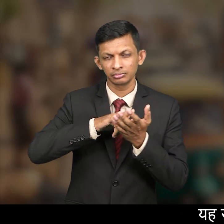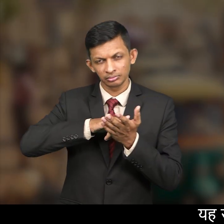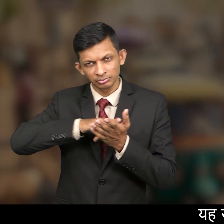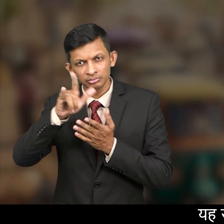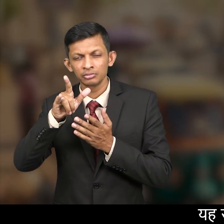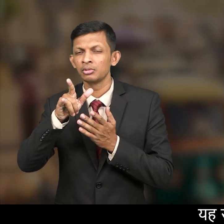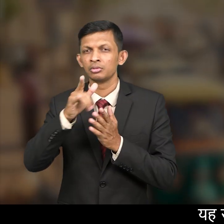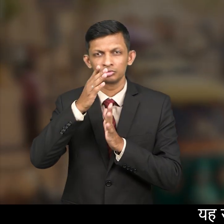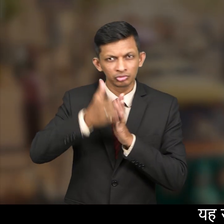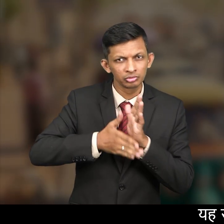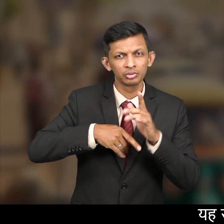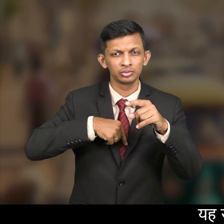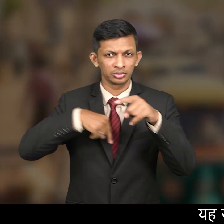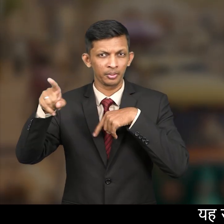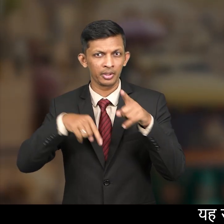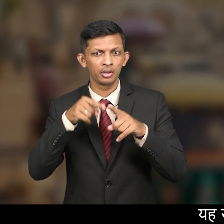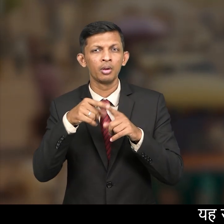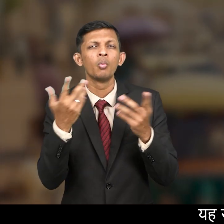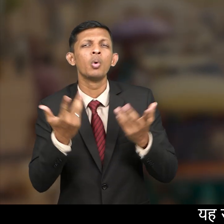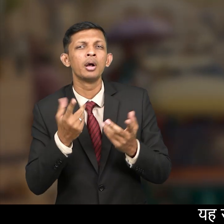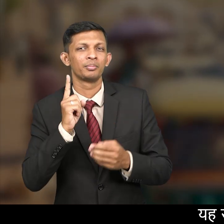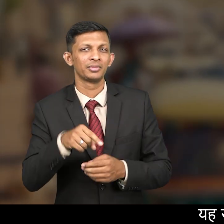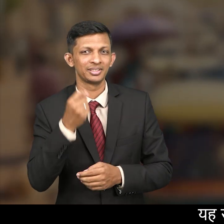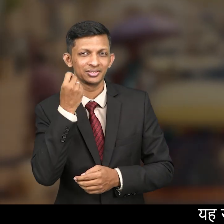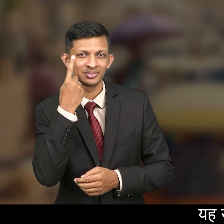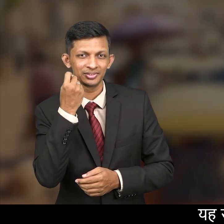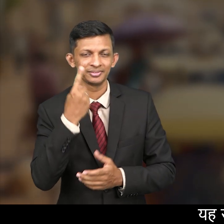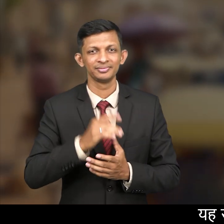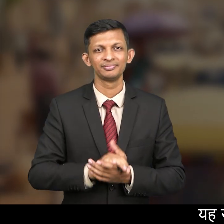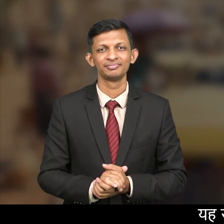ये समझने में कि परिवहन क्या है,